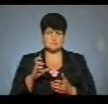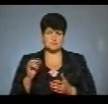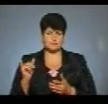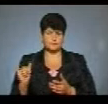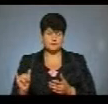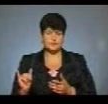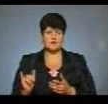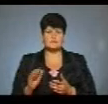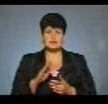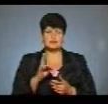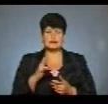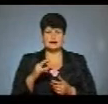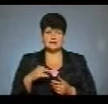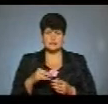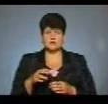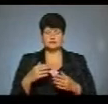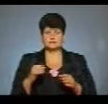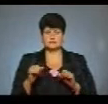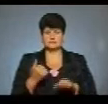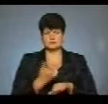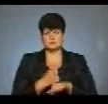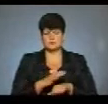словами, Віталій Найда очолював управління з лютого